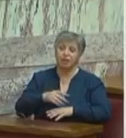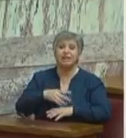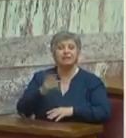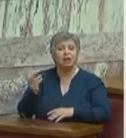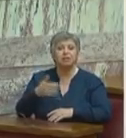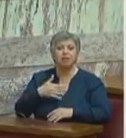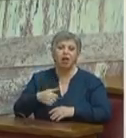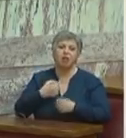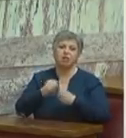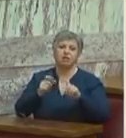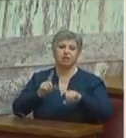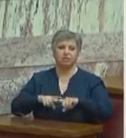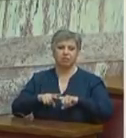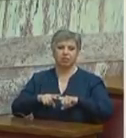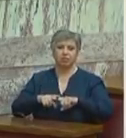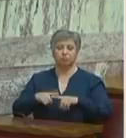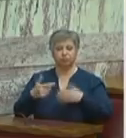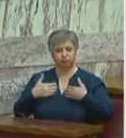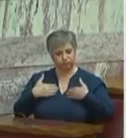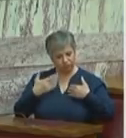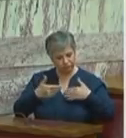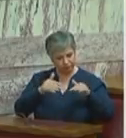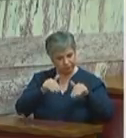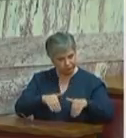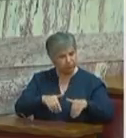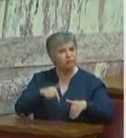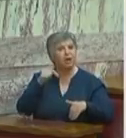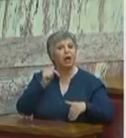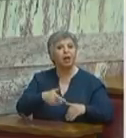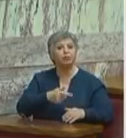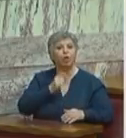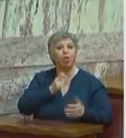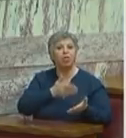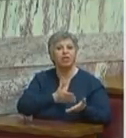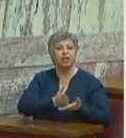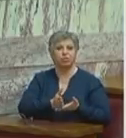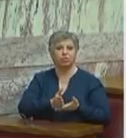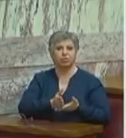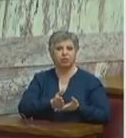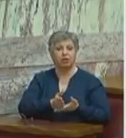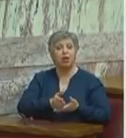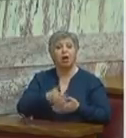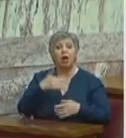δικαιοσύνης και στη συντριπτική πλειονότητα των δικαστικών και εισαγγελικών λειτουργών. Θα